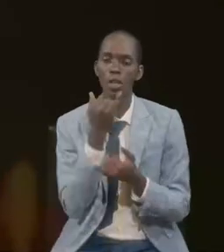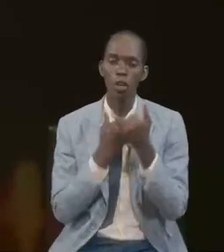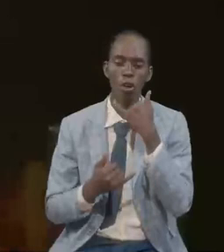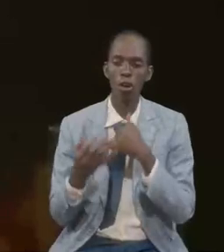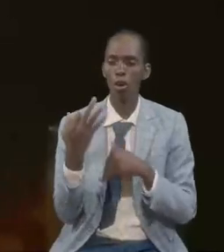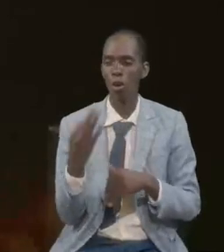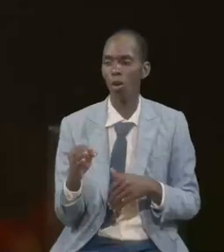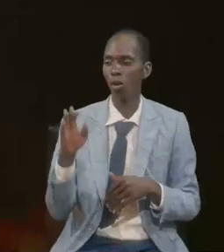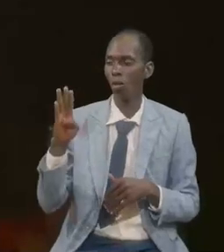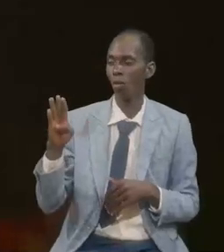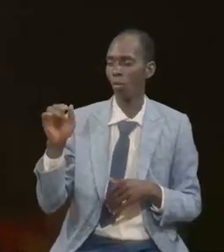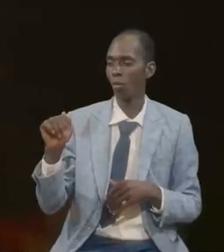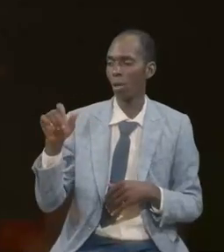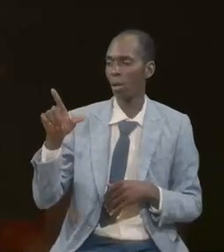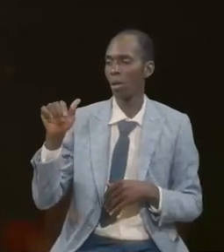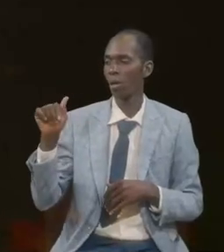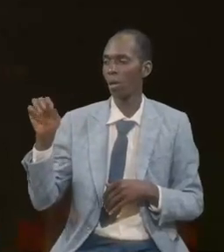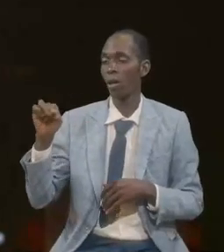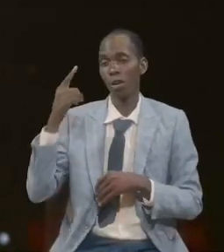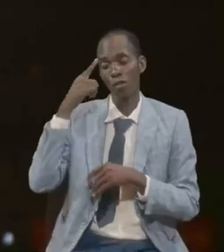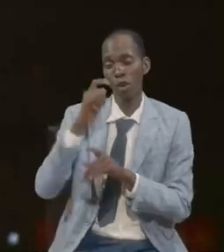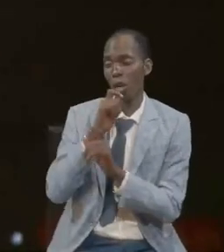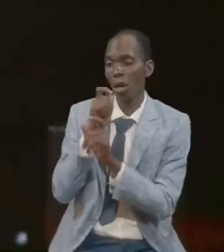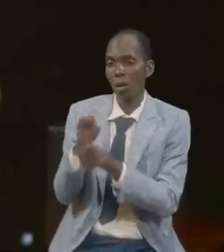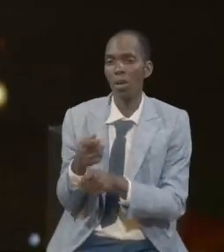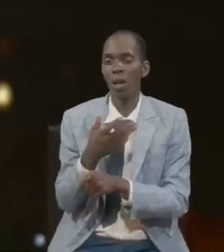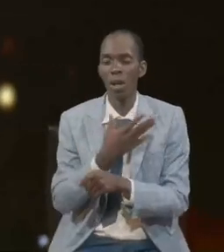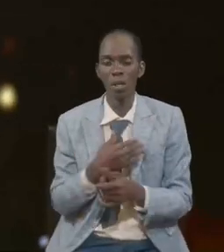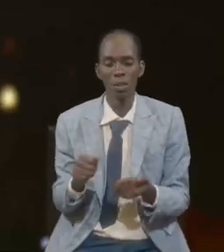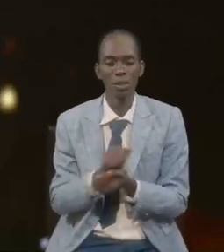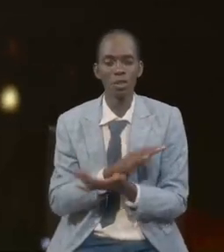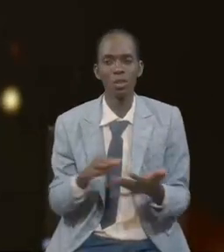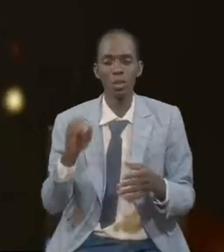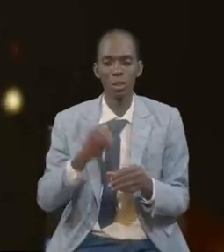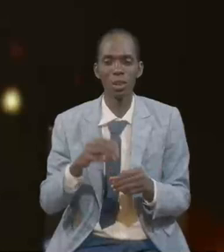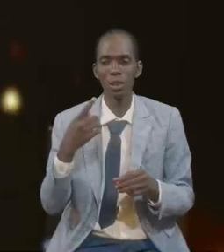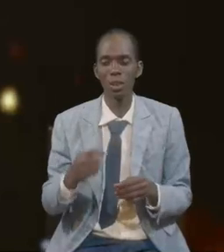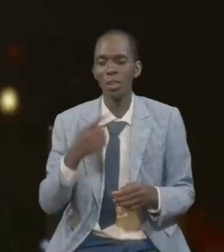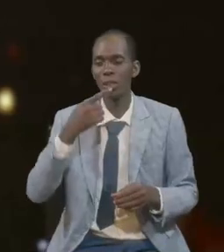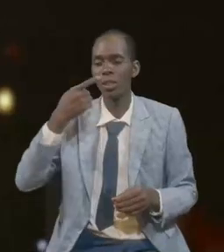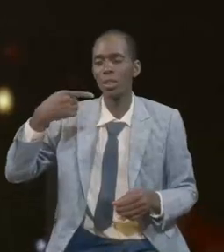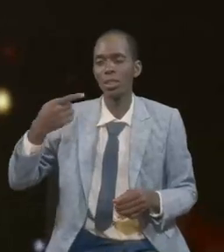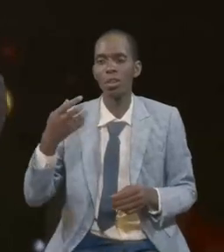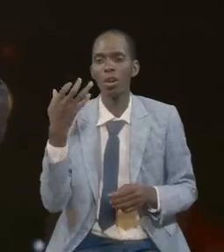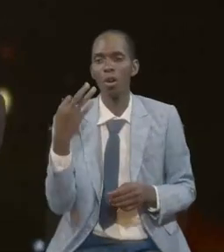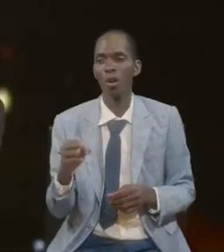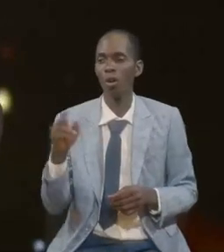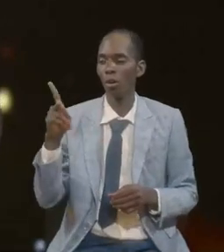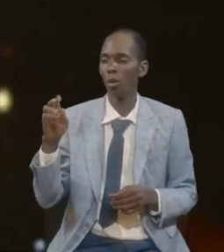de Balaam. Ils se sont perdus par la révolte de Corée. Verset